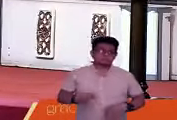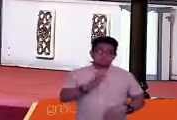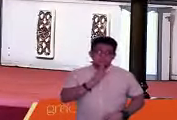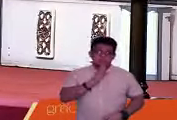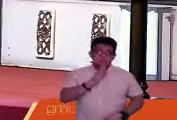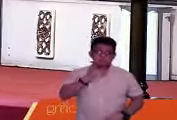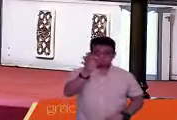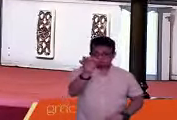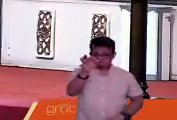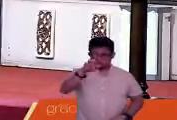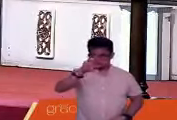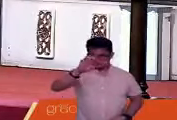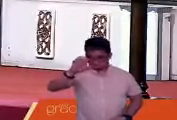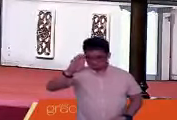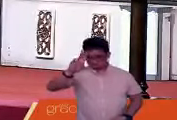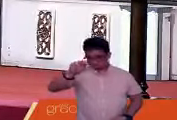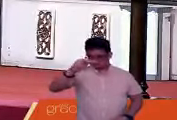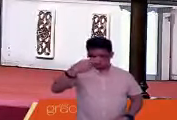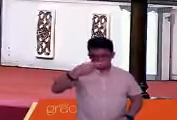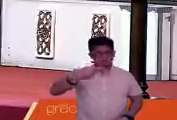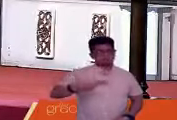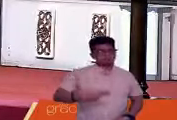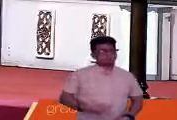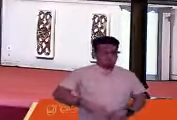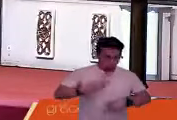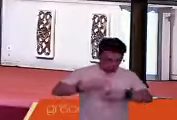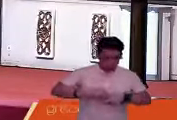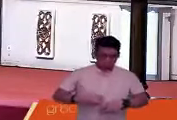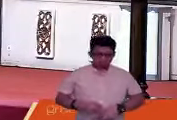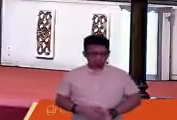If you stop practicing the language, mga kaigsunan,